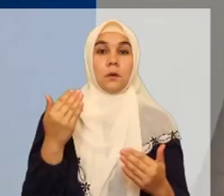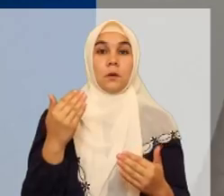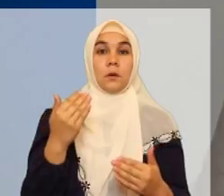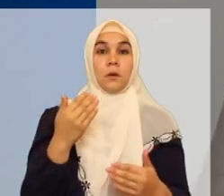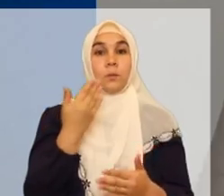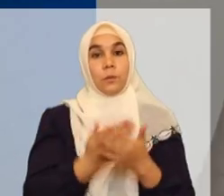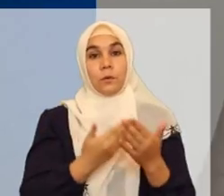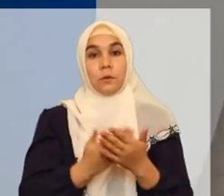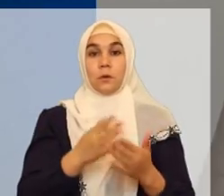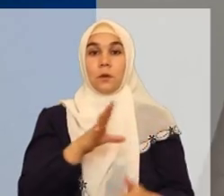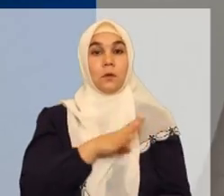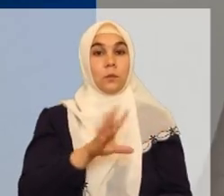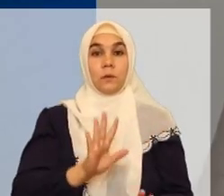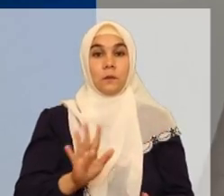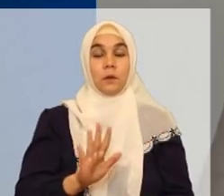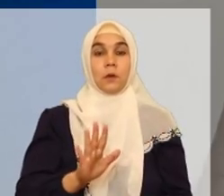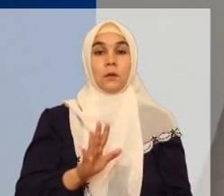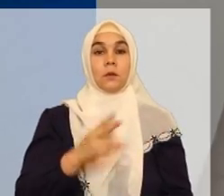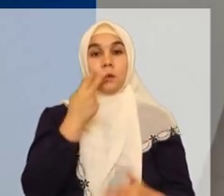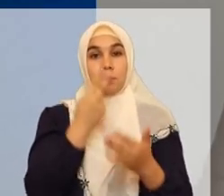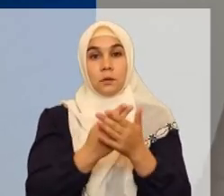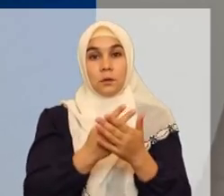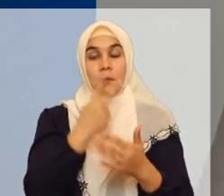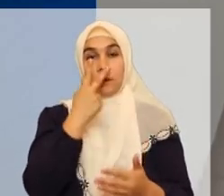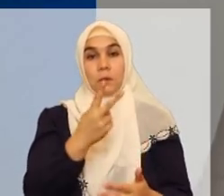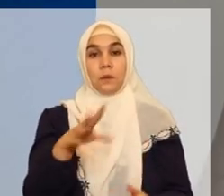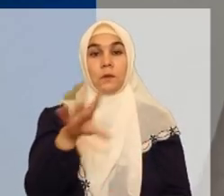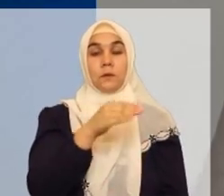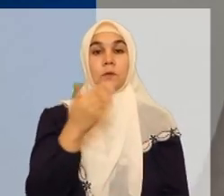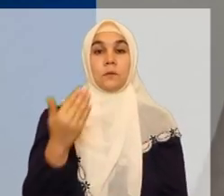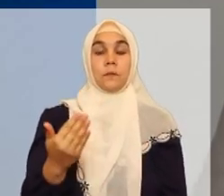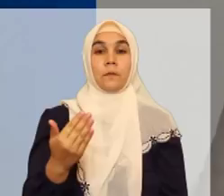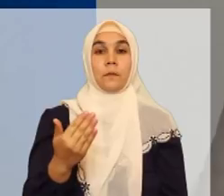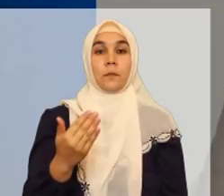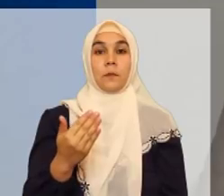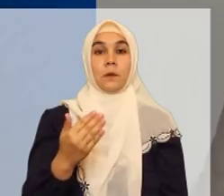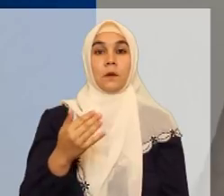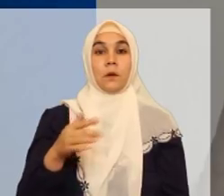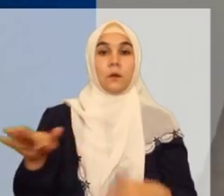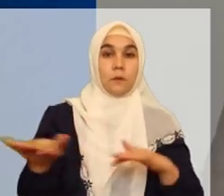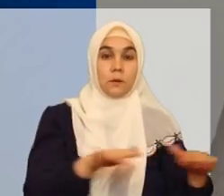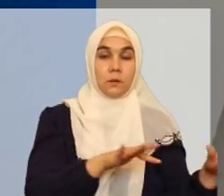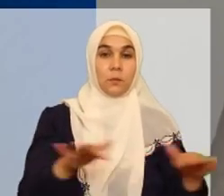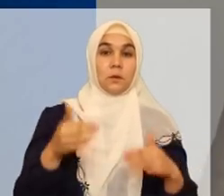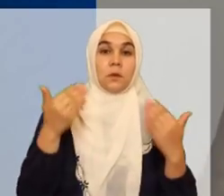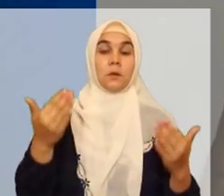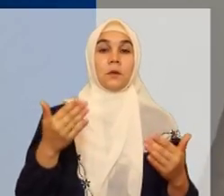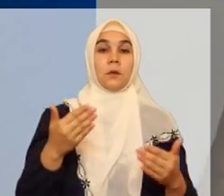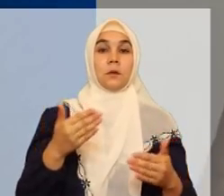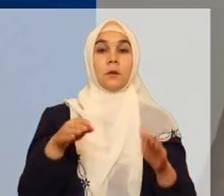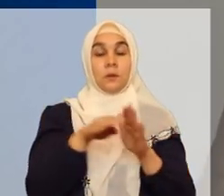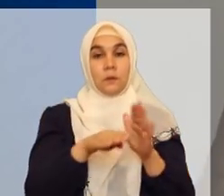yuzaki bir holatda nazar solganda, yelib yugurishdan,